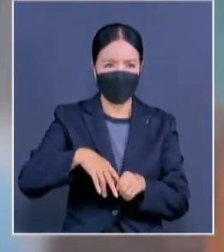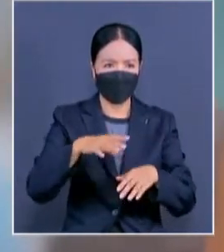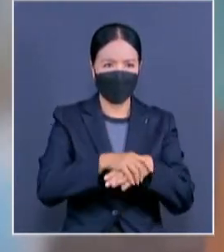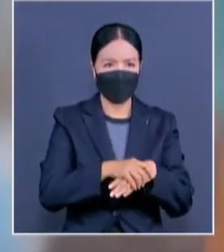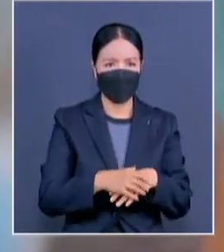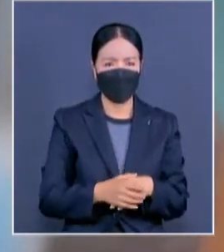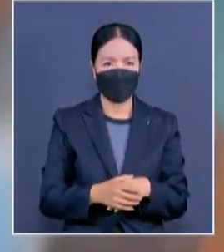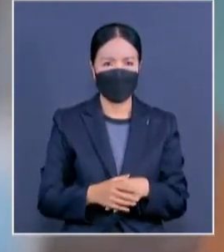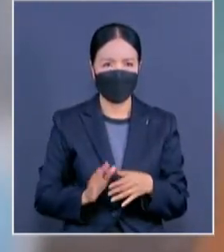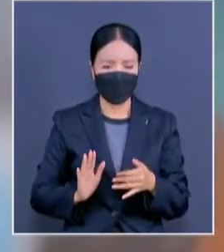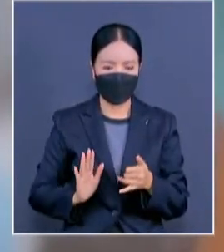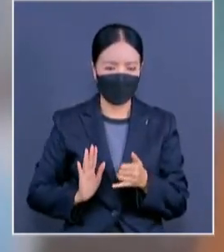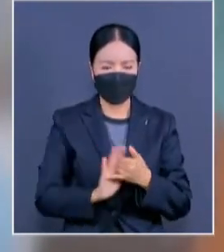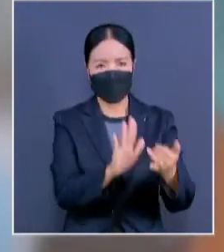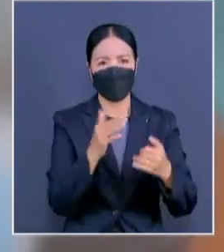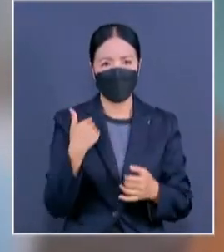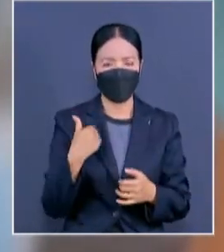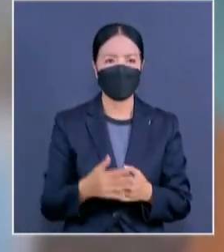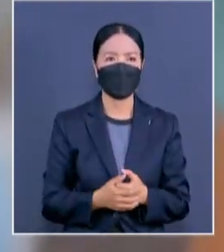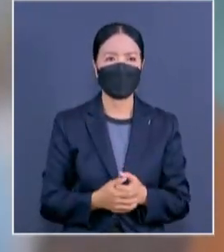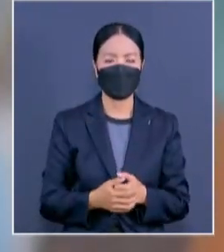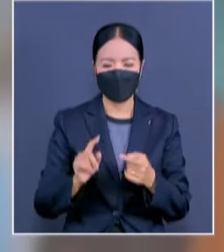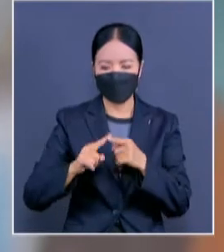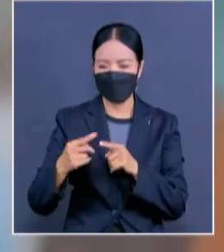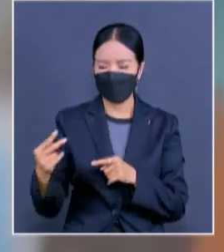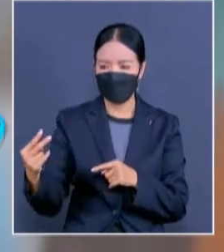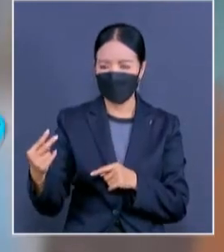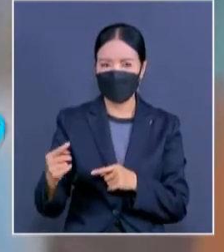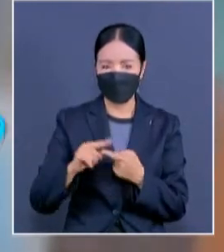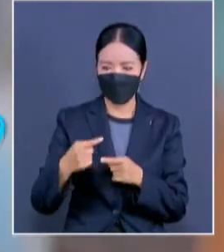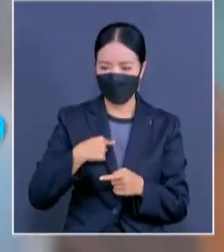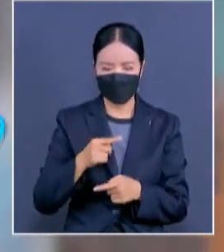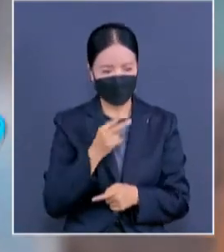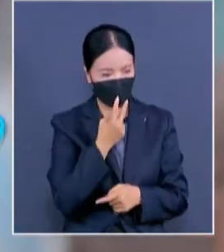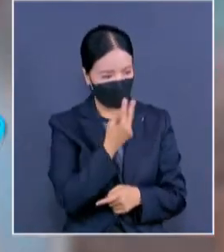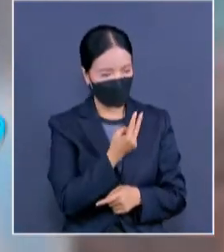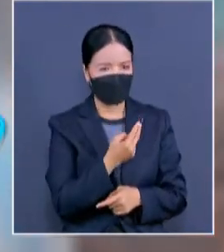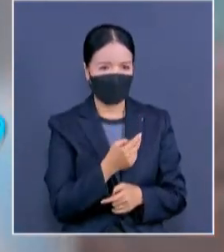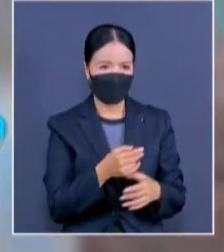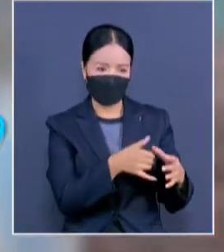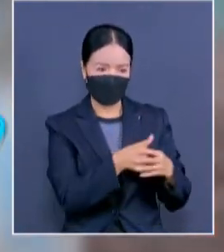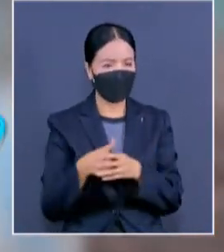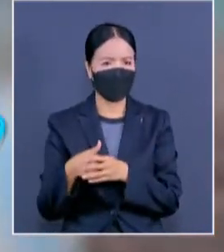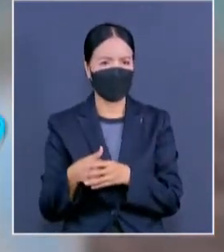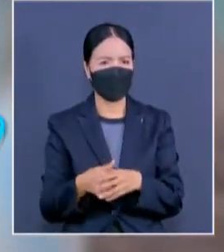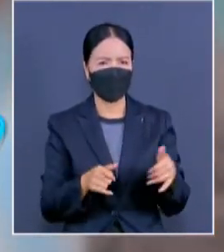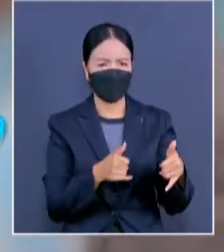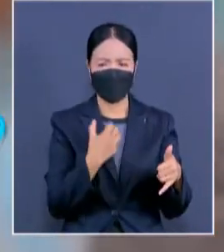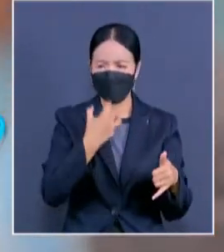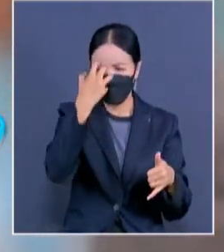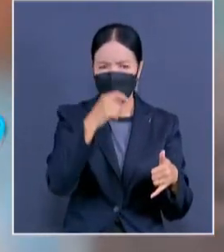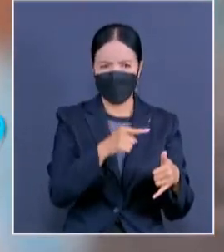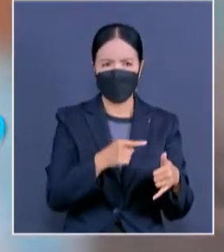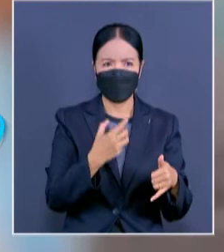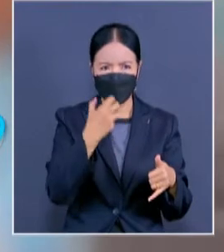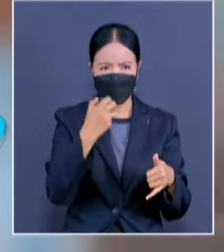พี่เขาออกไปแล้วก็ดันเข้าไปด้วยแล้วก็พอเพื่อนหนูเห็นเพื่อนหนูก็มาช่วยพูดออกไปแล้วเขาก็เหมือนโกรธอะค่ะเห